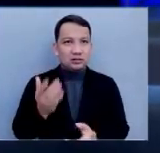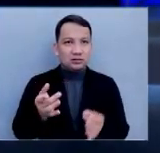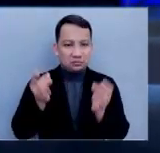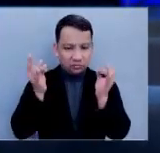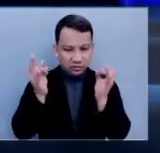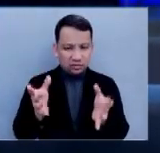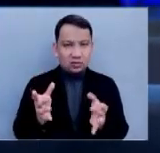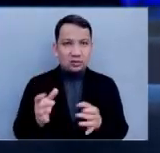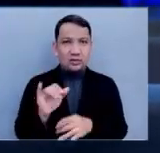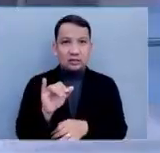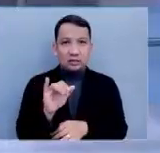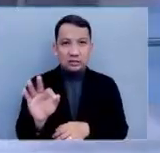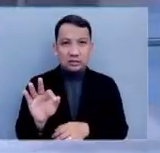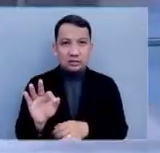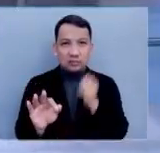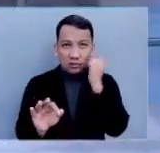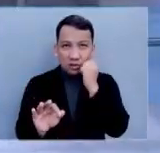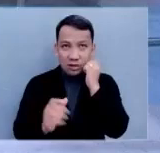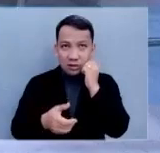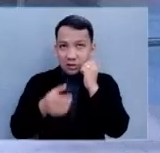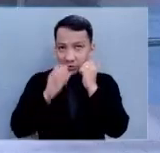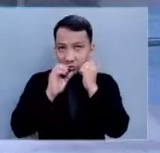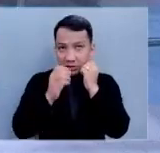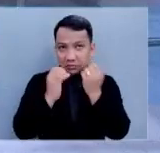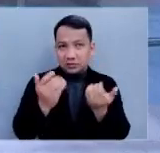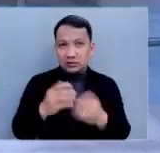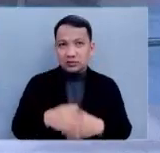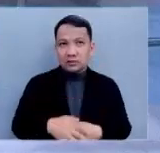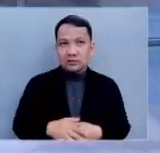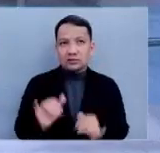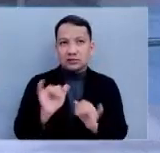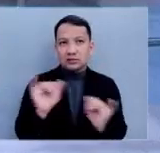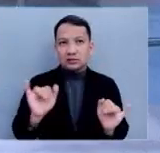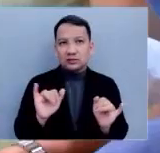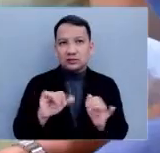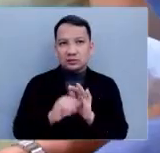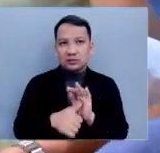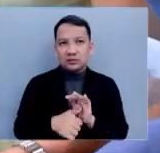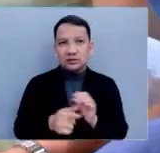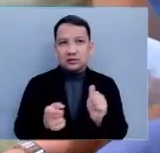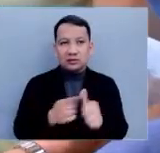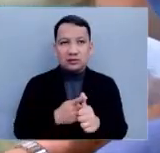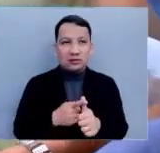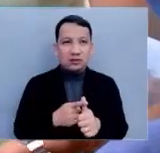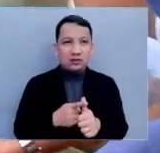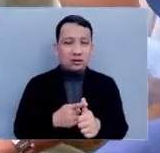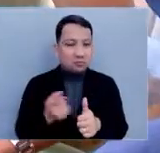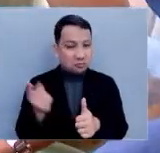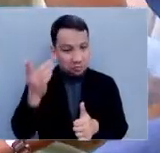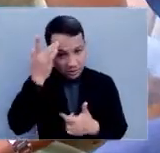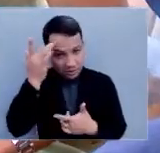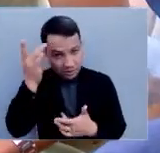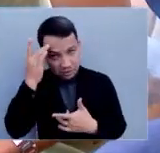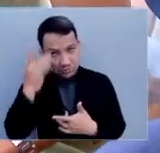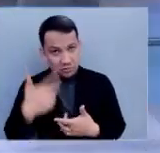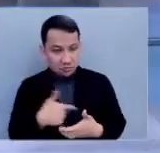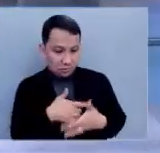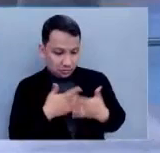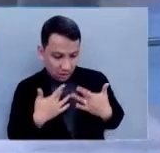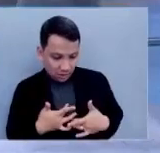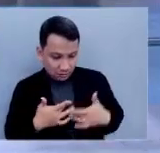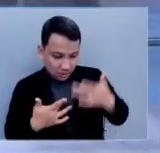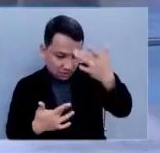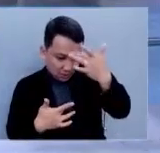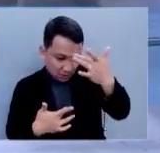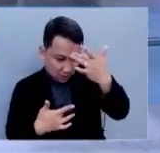delikado kung aaraw-arawin mo yung ginawa mong gano'n. Okay. Anong pwede maging impact or effect? Yan, pwedeng impact niyan, pwedeng tamaan yung puso. No? Lalo na